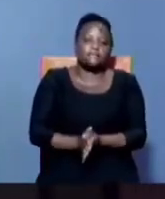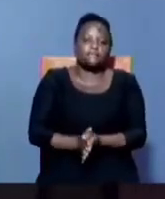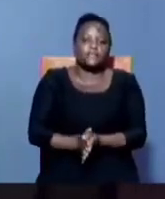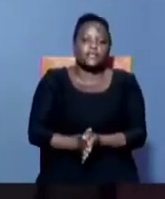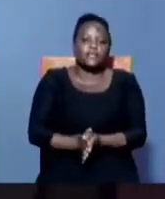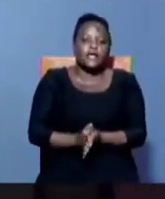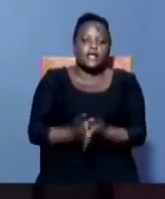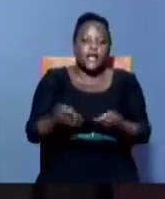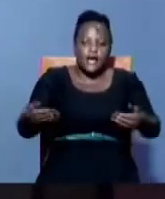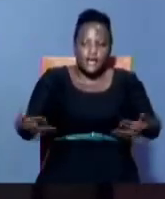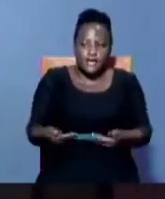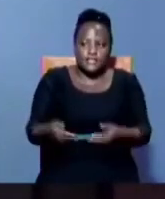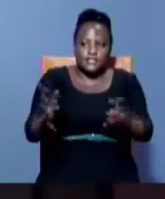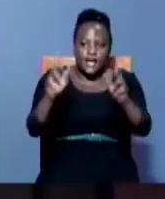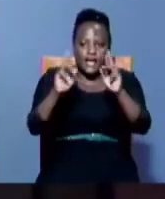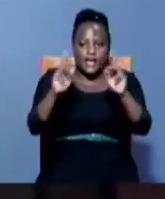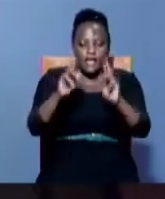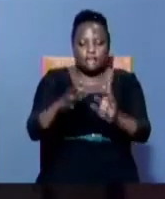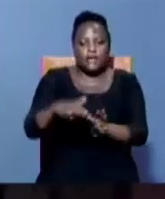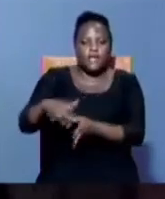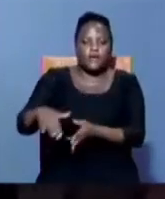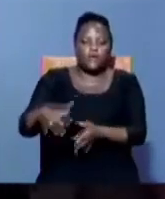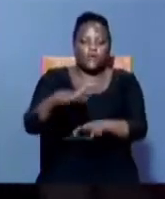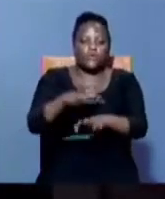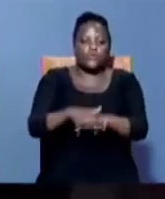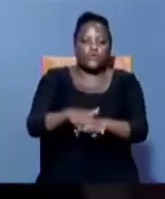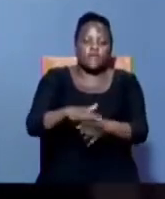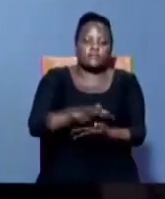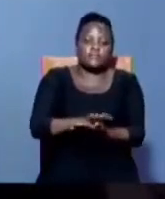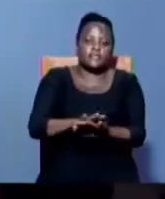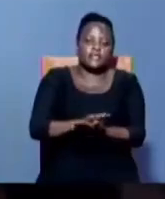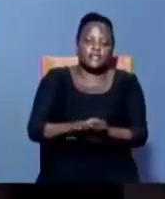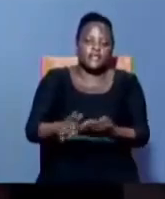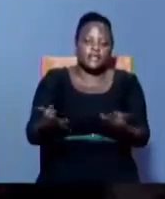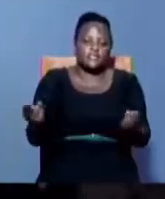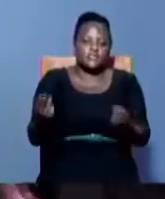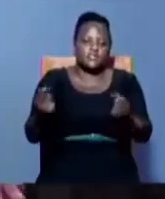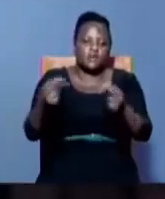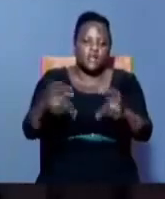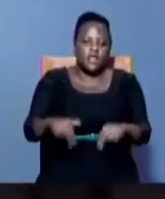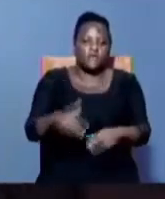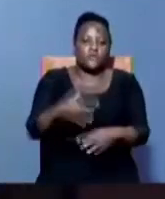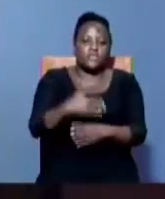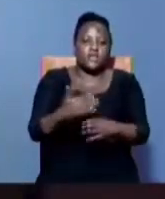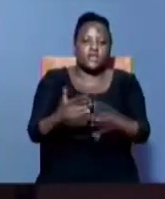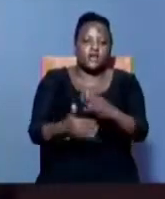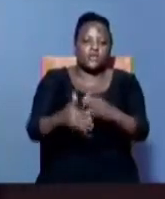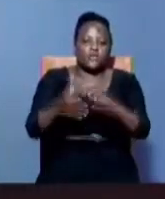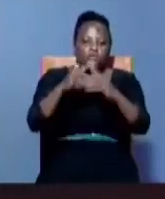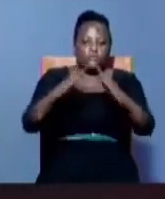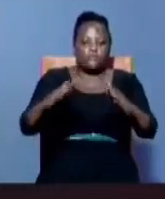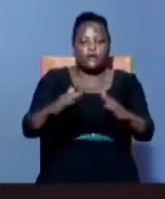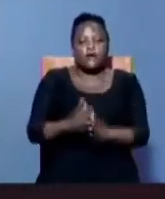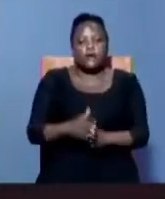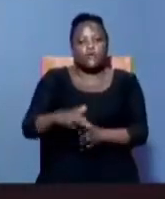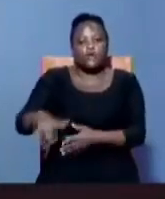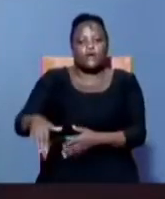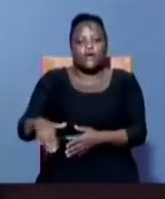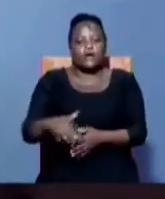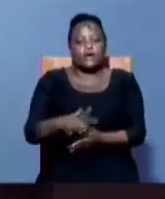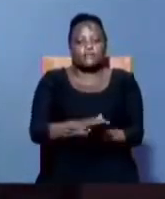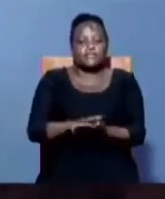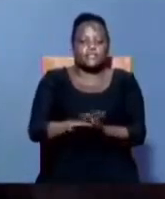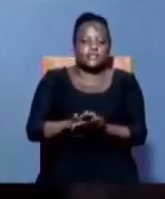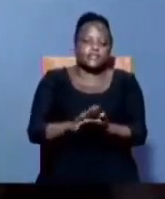Na kiti cha rehema kinawekwa juu ya msingi. Kama leo unavyojenga nyumba, unachimba, unaweka msingi ili zije sasa